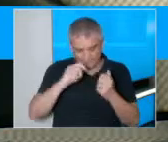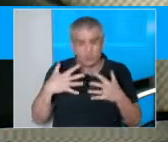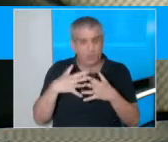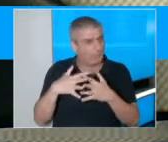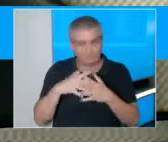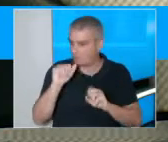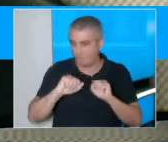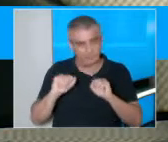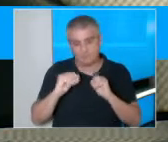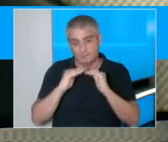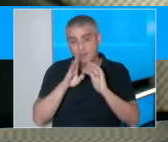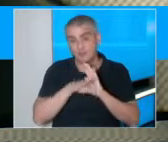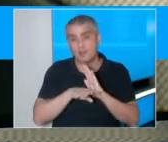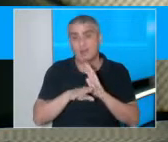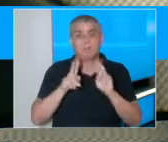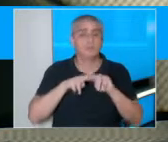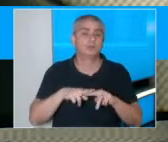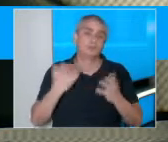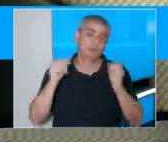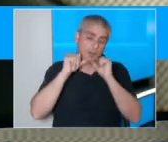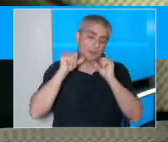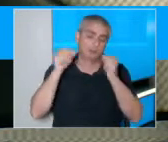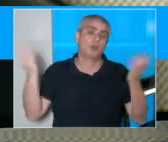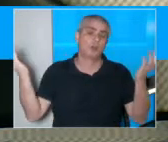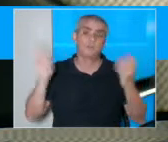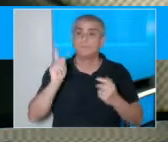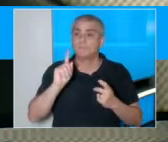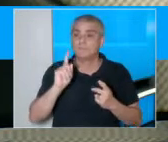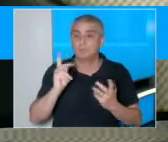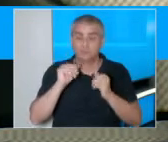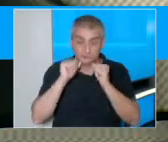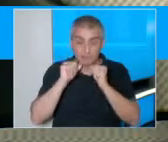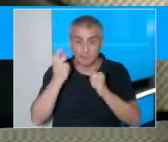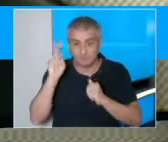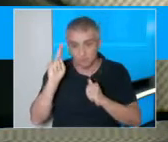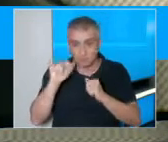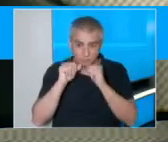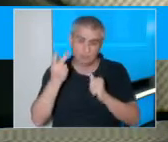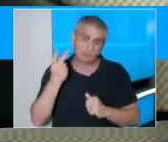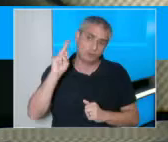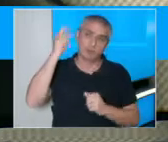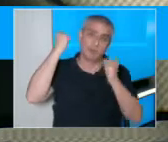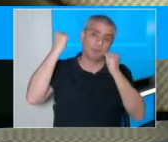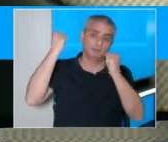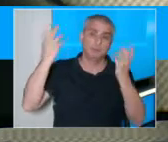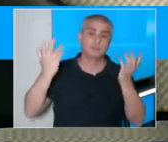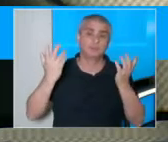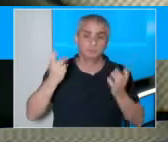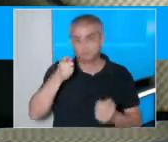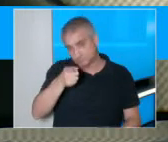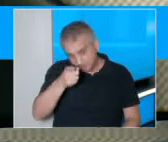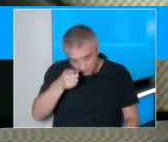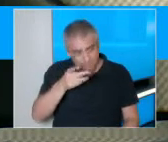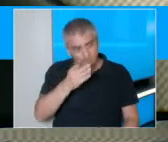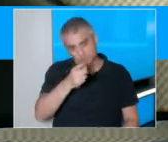קואליציה שלא מתנהגת לפי הכללים. ומה נשאר לאופוזיציה? לצעוק. אז אלה שמטבעם צעקנים יותר, צועקים עוד יותר חזק. על זה